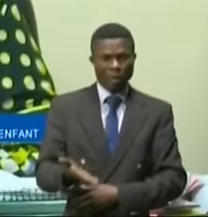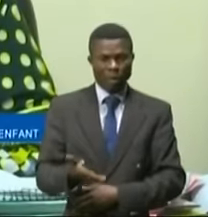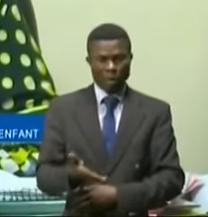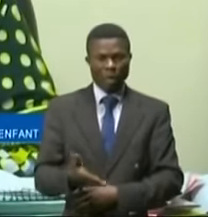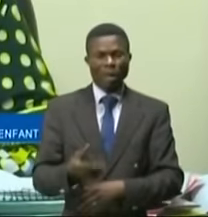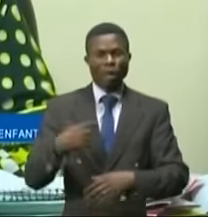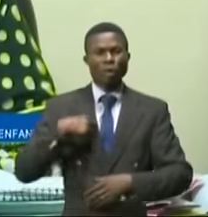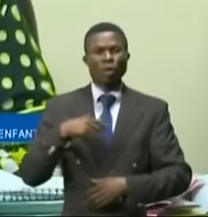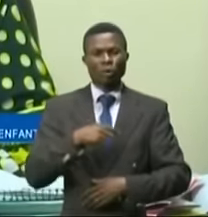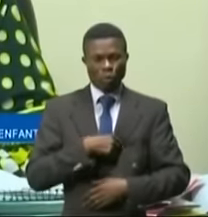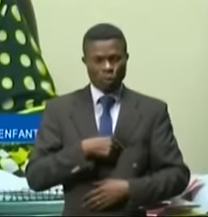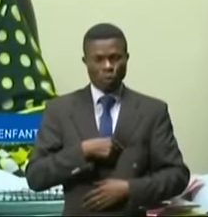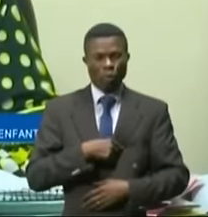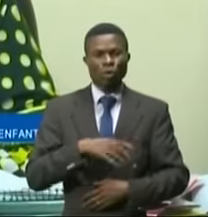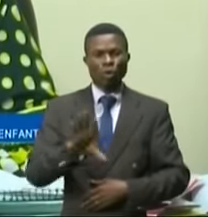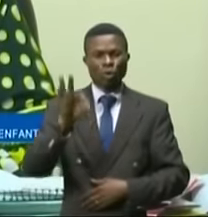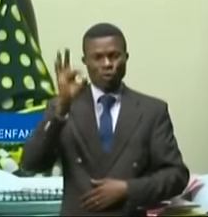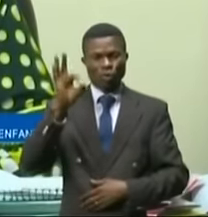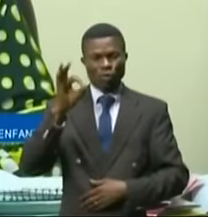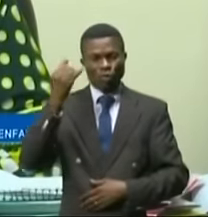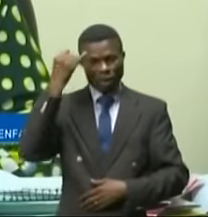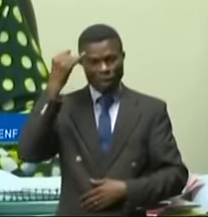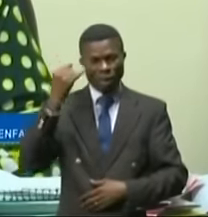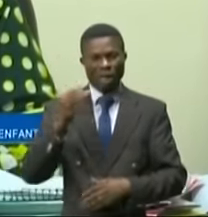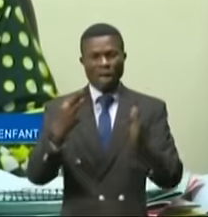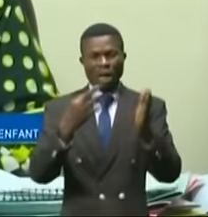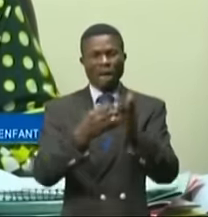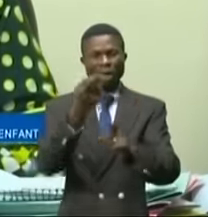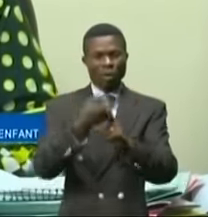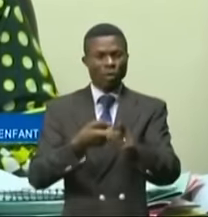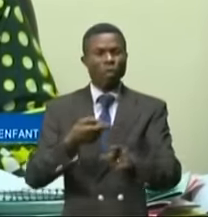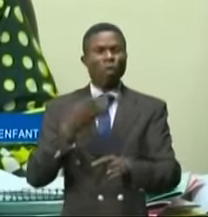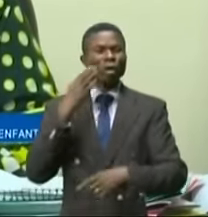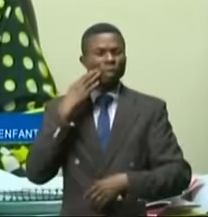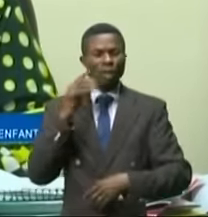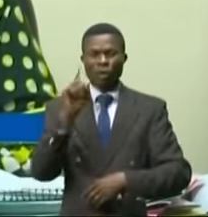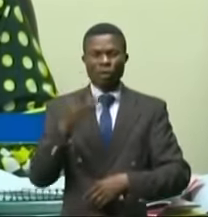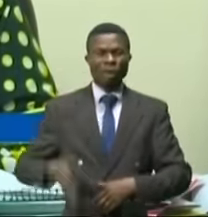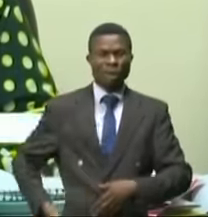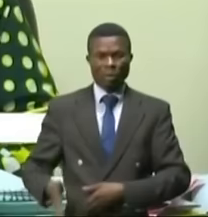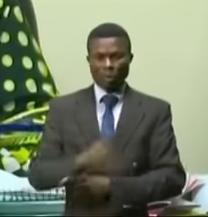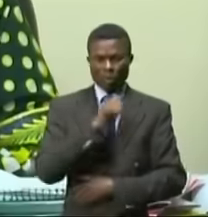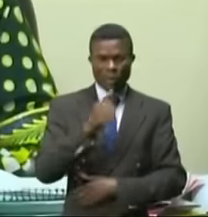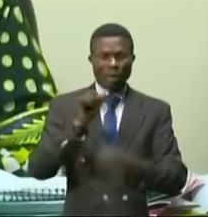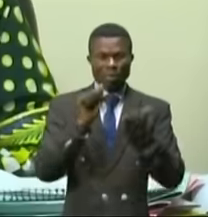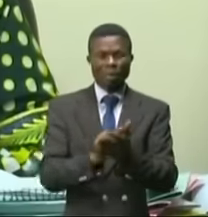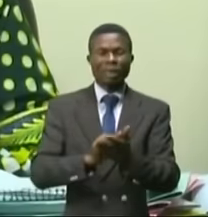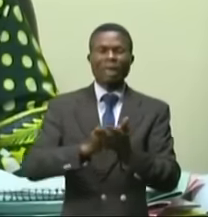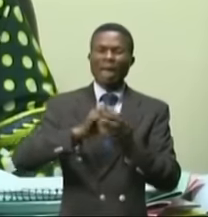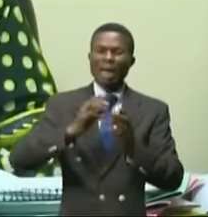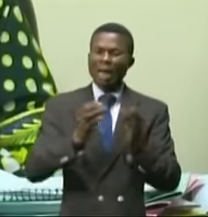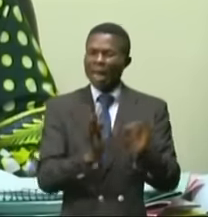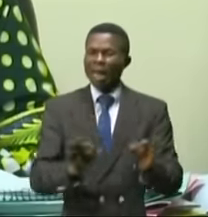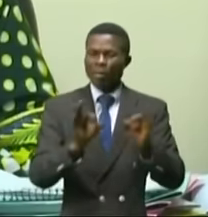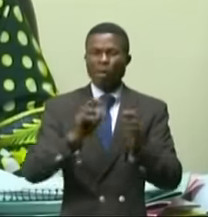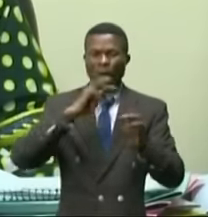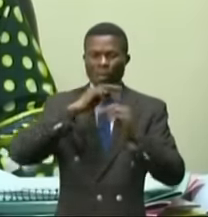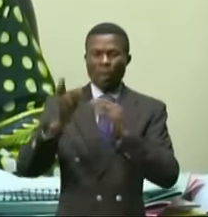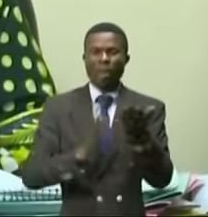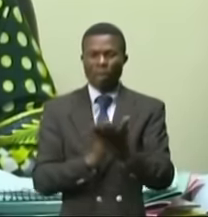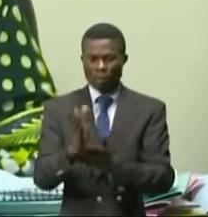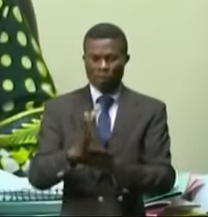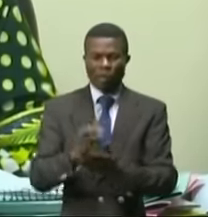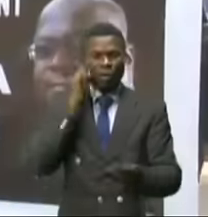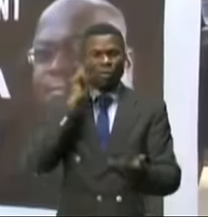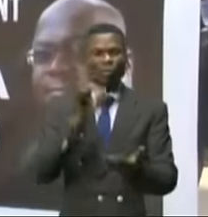moment-là, nous nous en profitons pour dire, écoutez, le 8 mars, ce n'est pas seulement les pagnes, mais c'est les messages, les droits